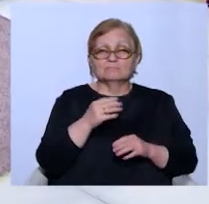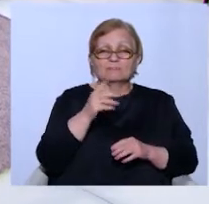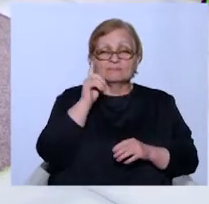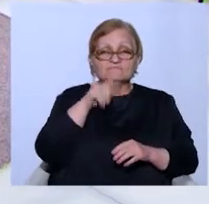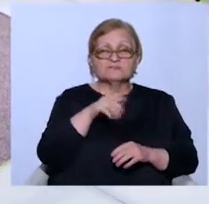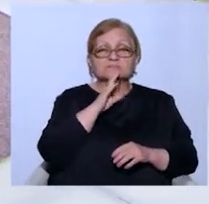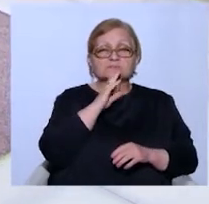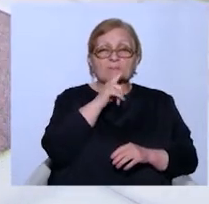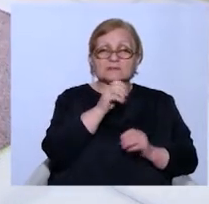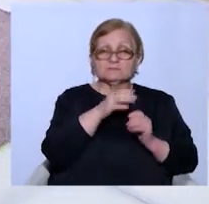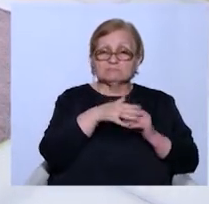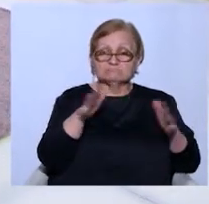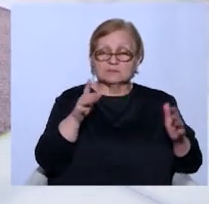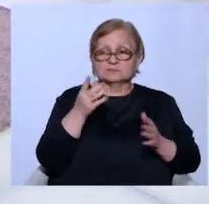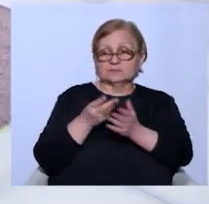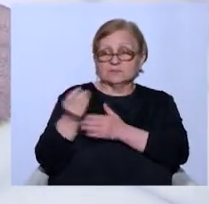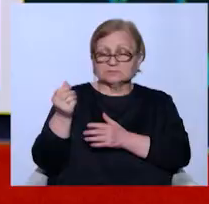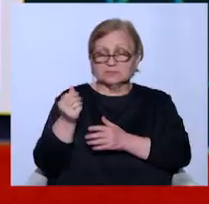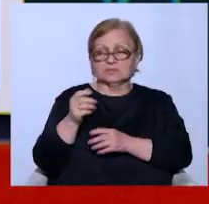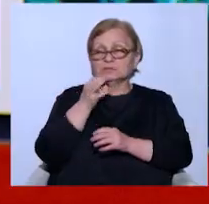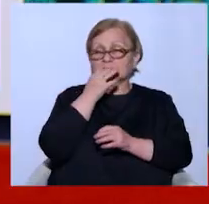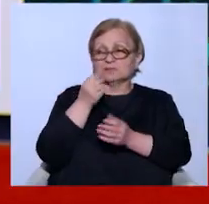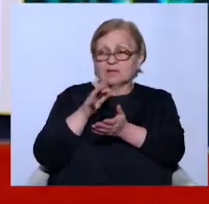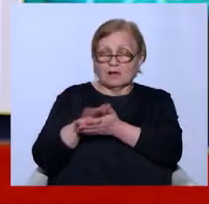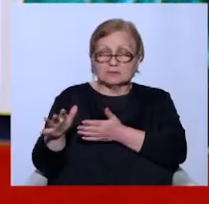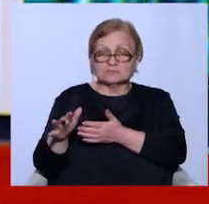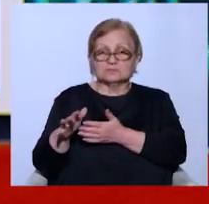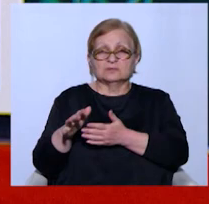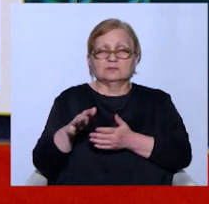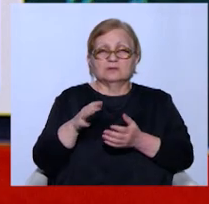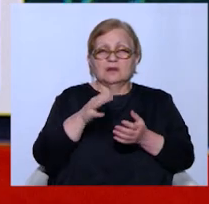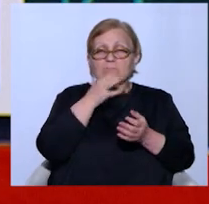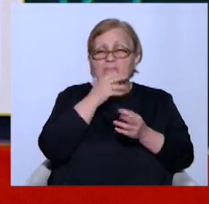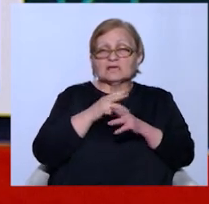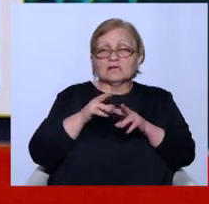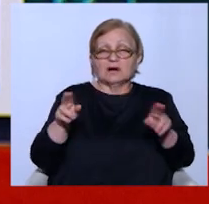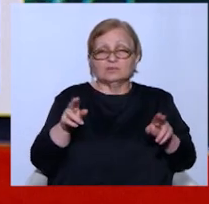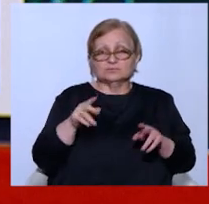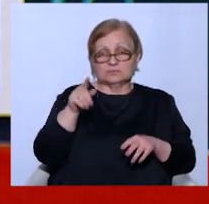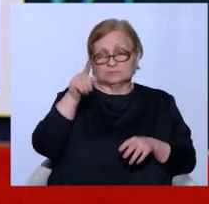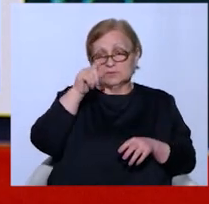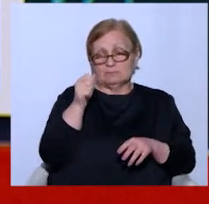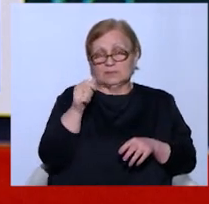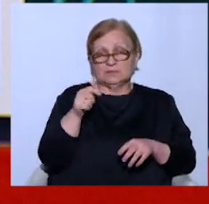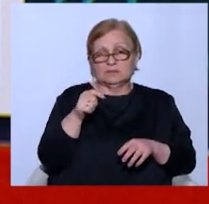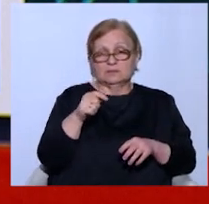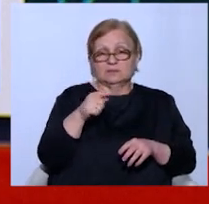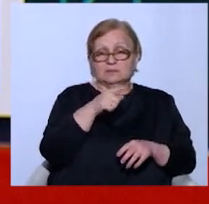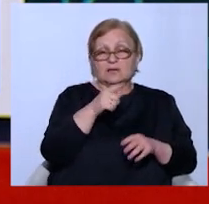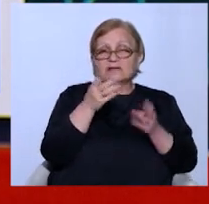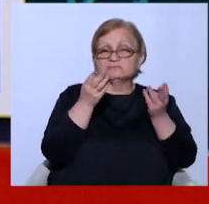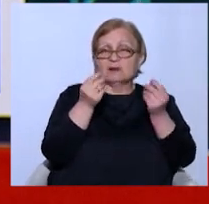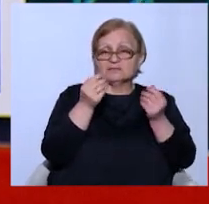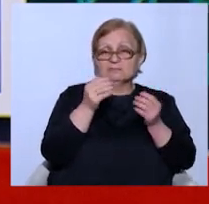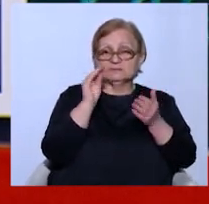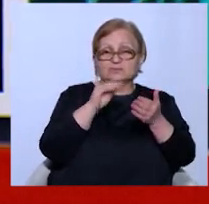ჰქონდა, მე ერთხელ სწავლის საფასური გადაიხადა, მე კიდევ დახარჯა და მე გაუტოლდა. მოდით ახლა აი ეს, აი ამ ხელა პირობა ჩავწეროთ